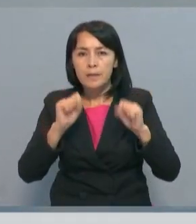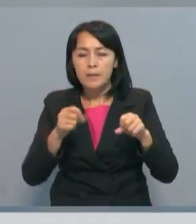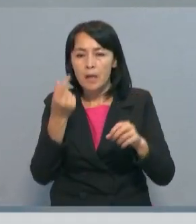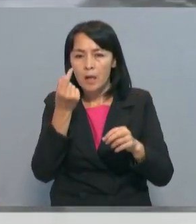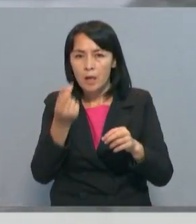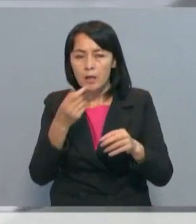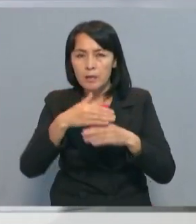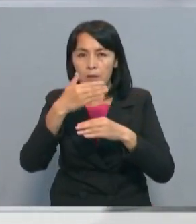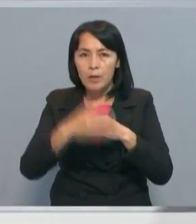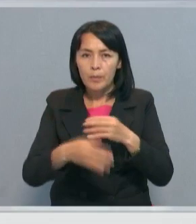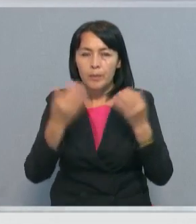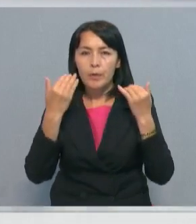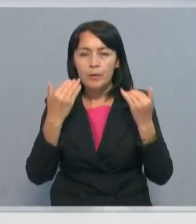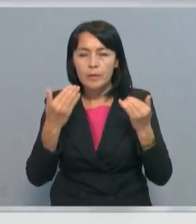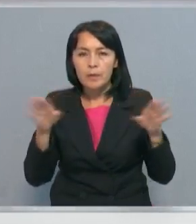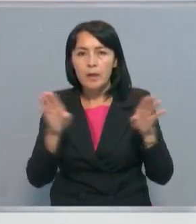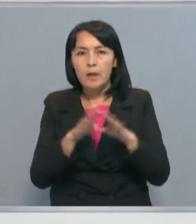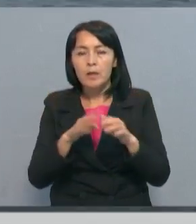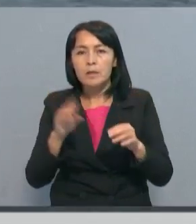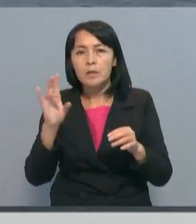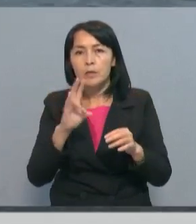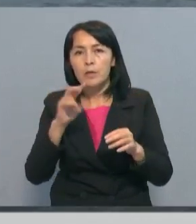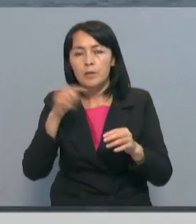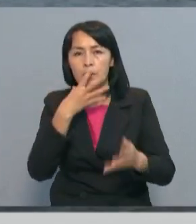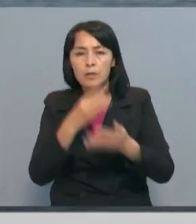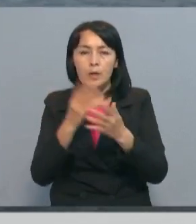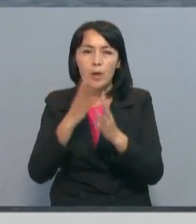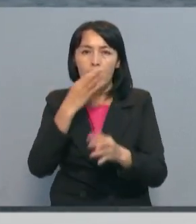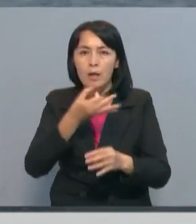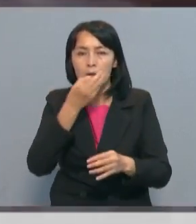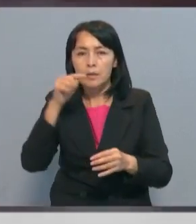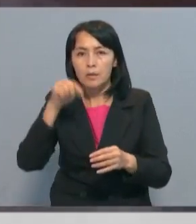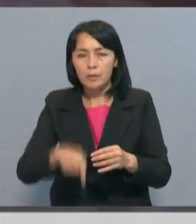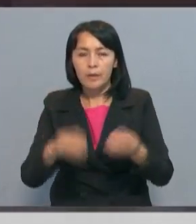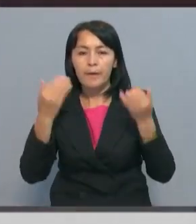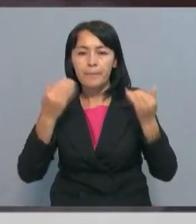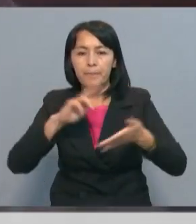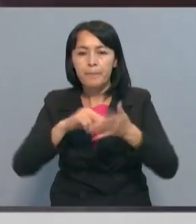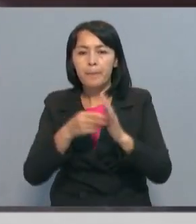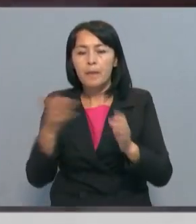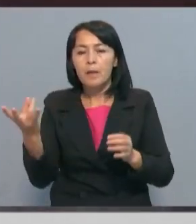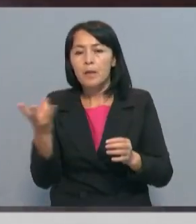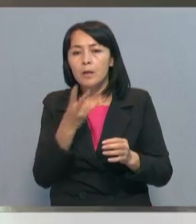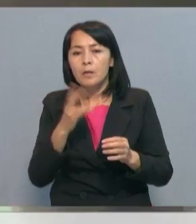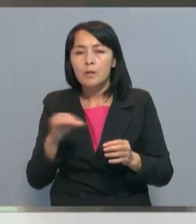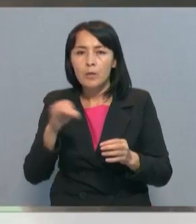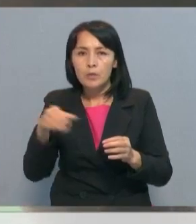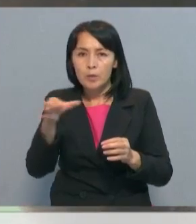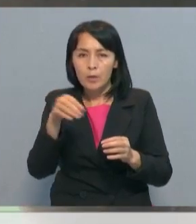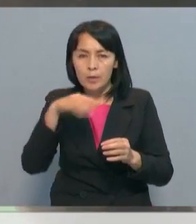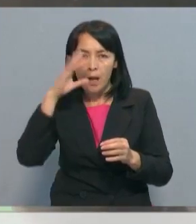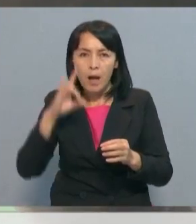сократить потери от её испарения Нуржан нуржигит в свою очередь отметил что такого рода проекты необходимы для южных регионов